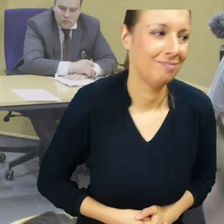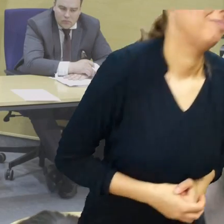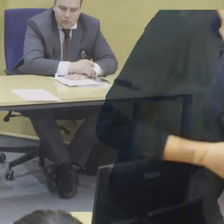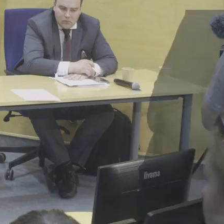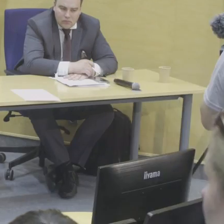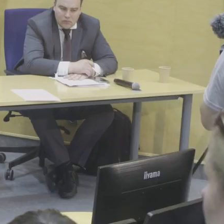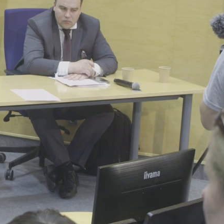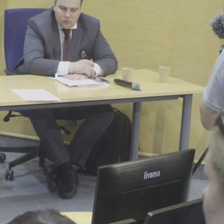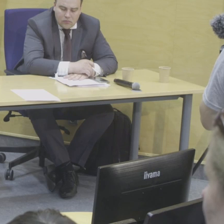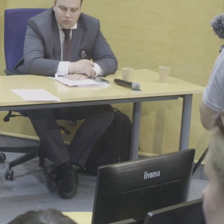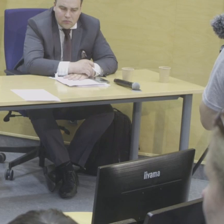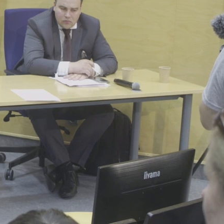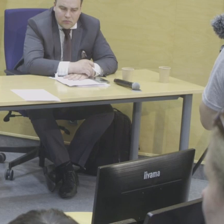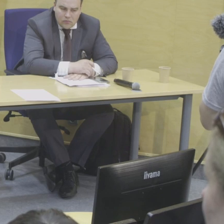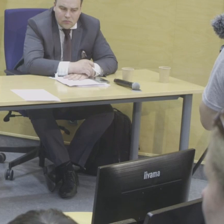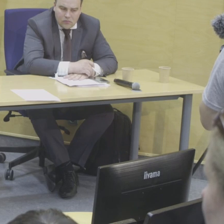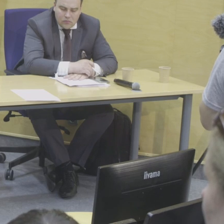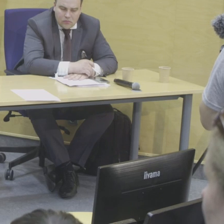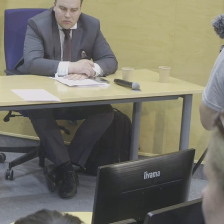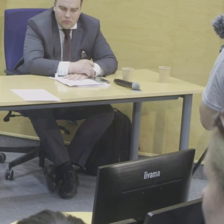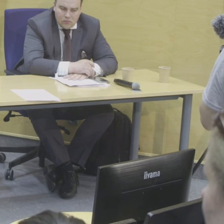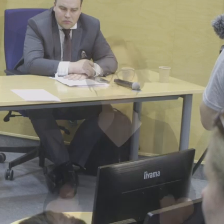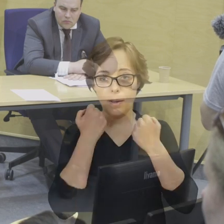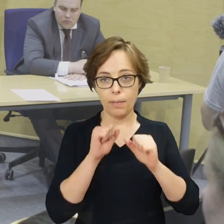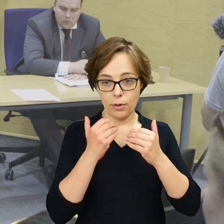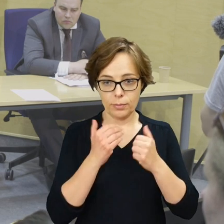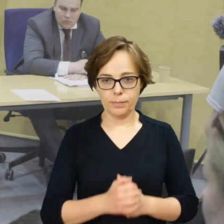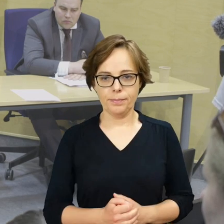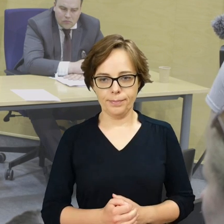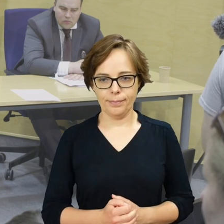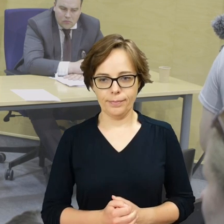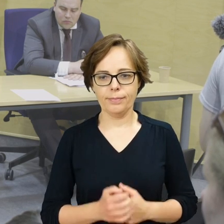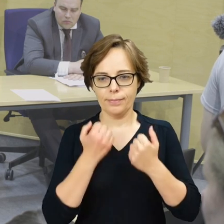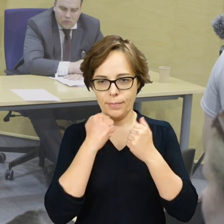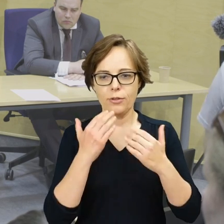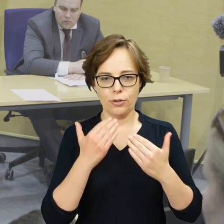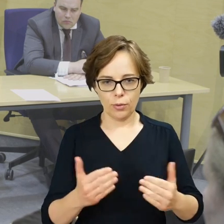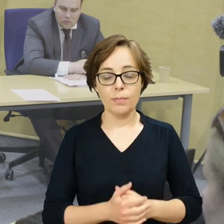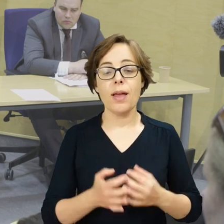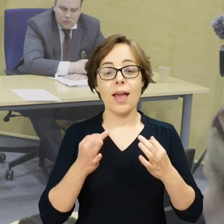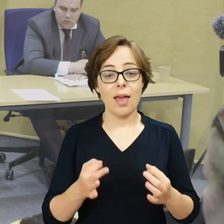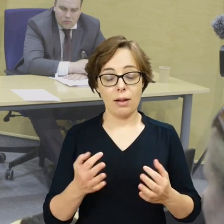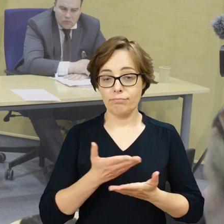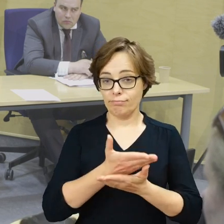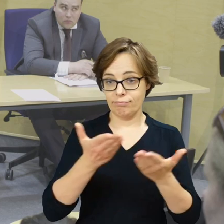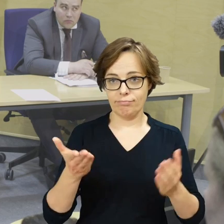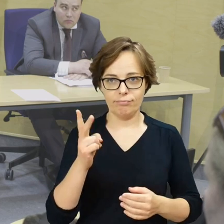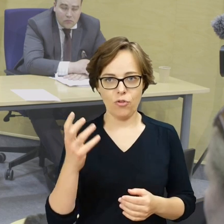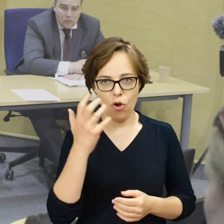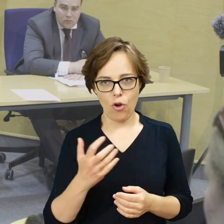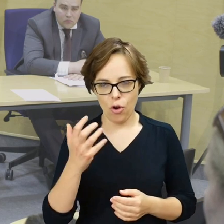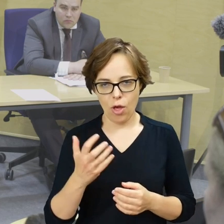Serdecznie dziękuję. Proszę Państwa, teraz pora przyszła oddać głos widzom, słuchaczom, poprosić też o